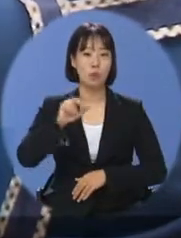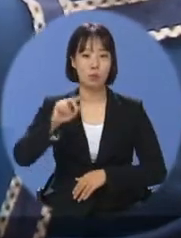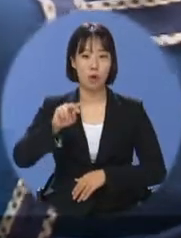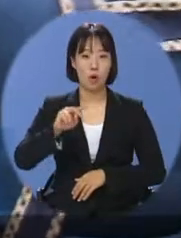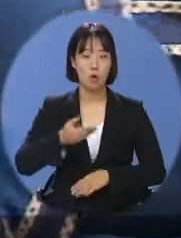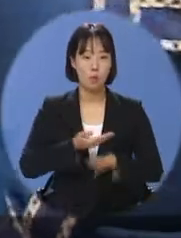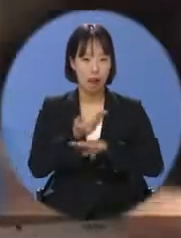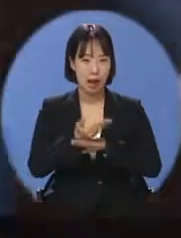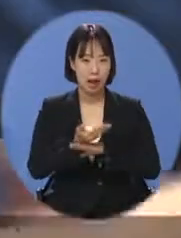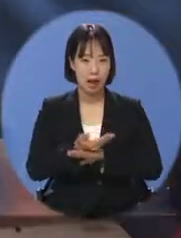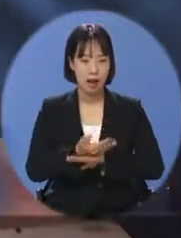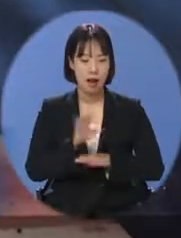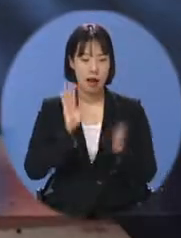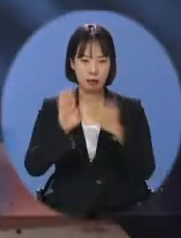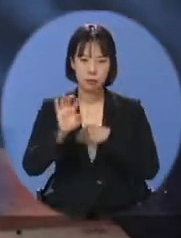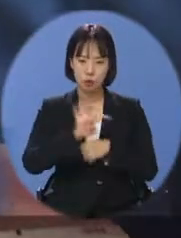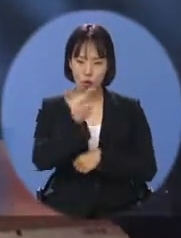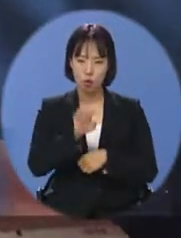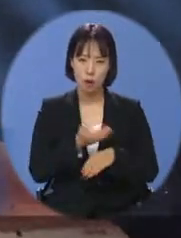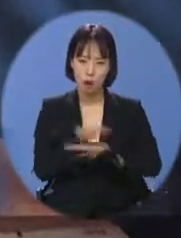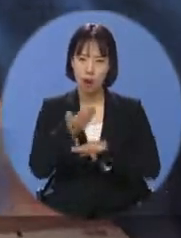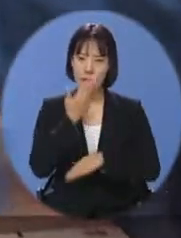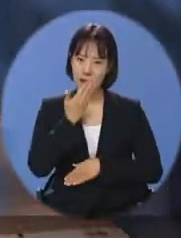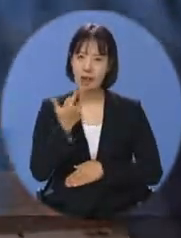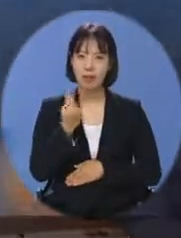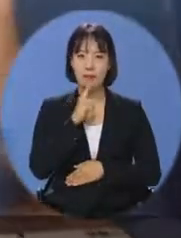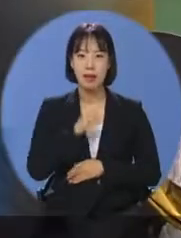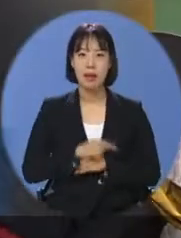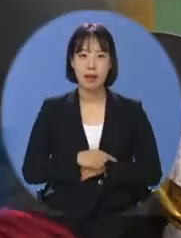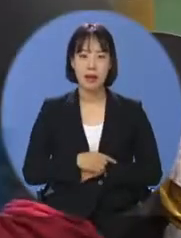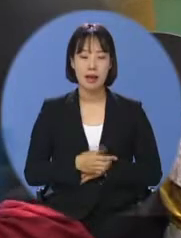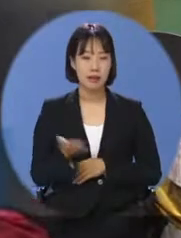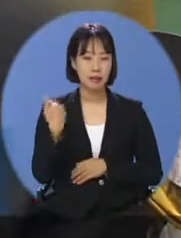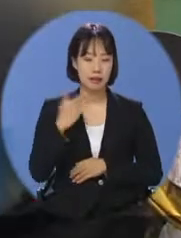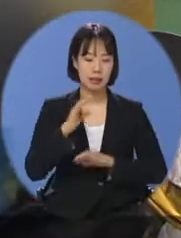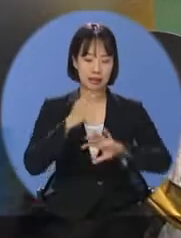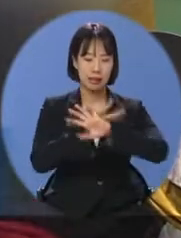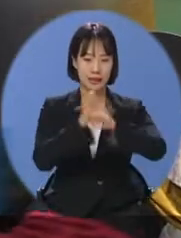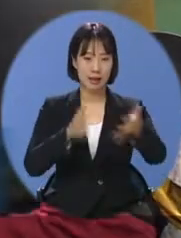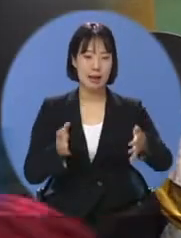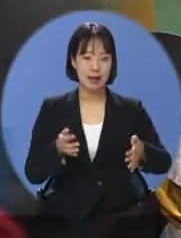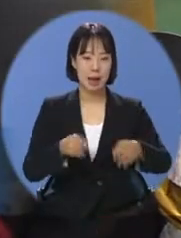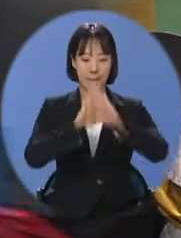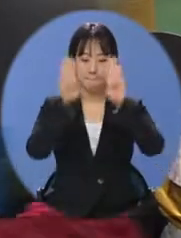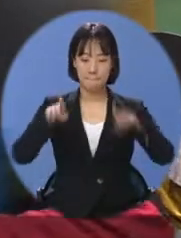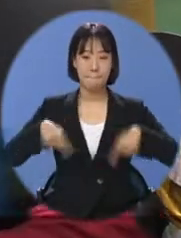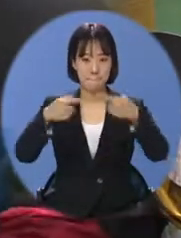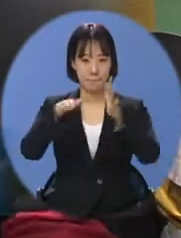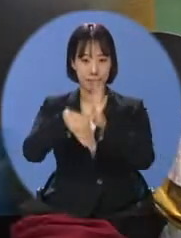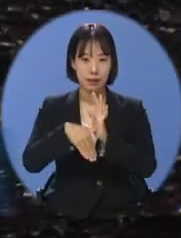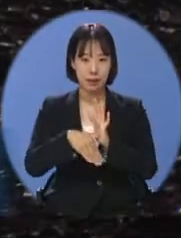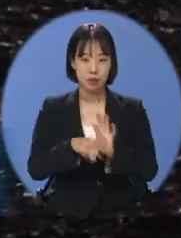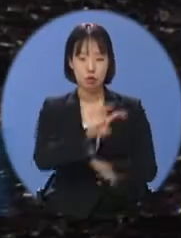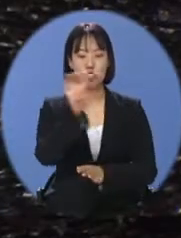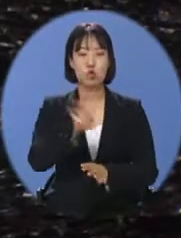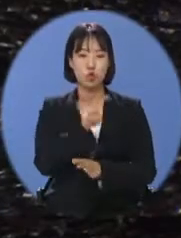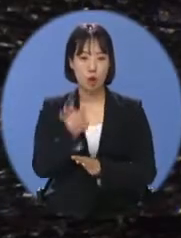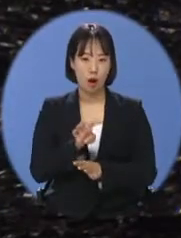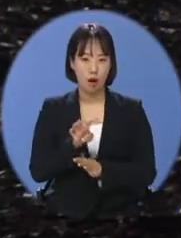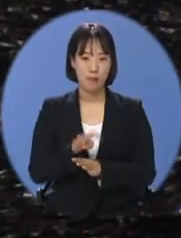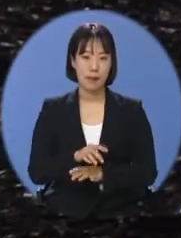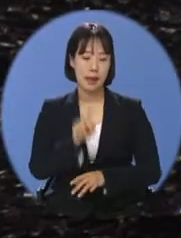진출에 발판을 마련했습니다. 앞서 해당 업체는 지난 5월 벨기에에서 열린 수산물 박람회에 참가해 유럽 국가 100만 달러 규모의